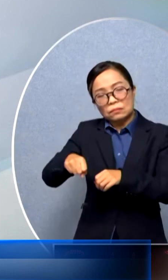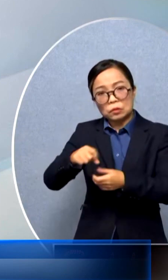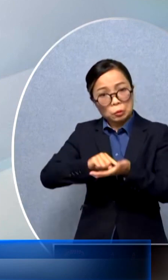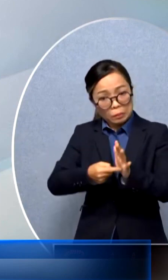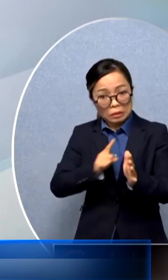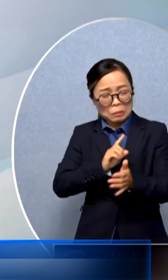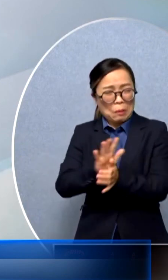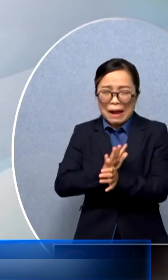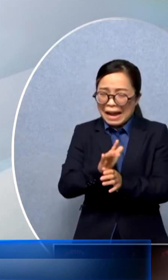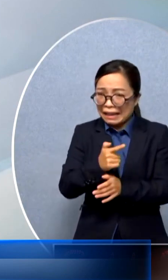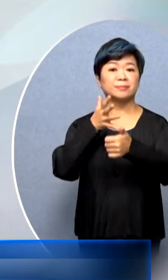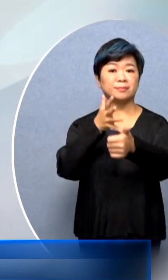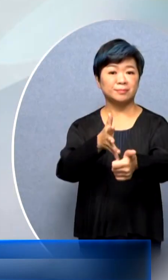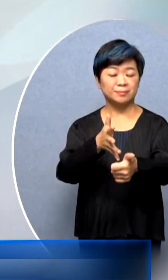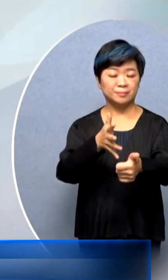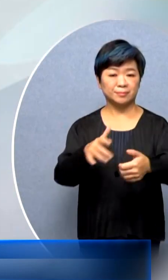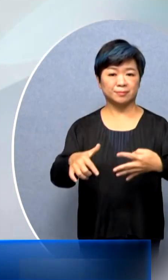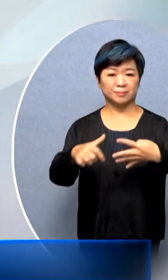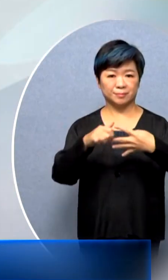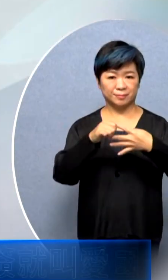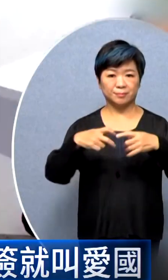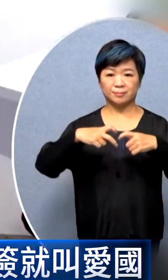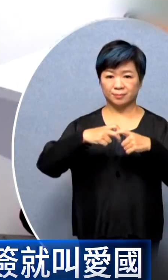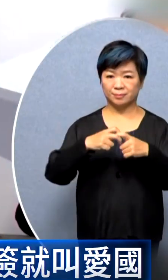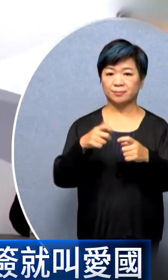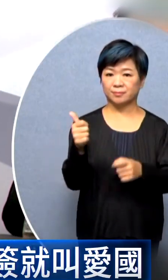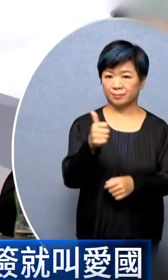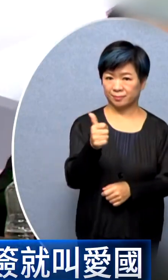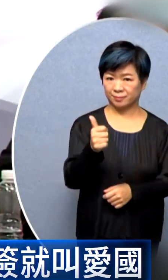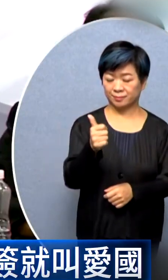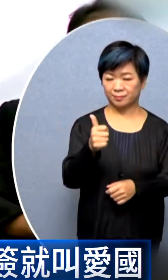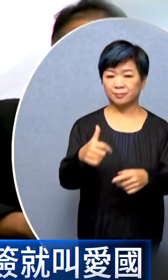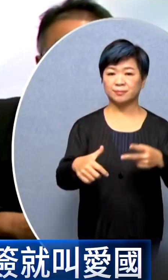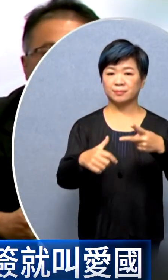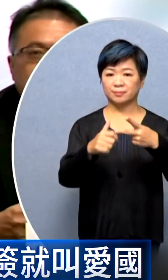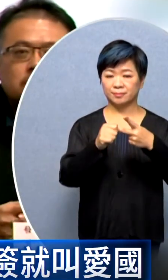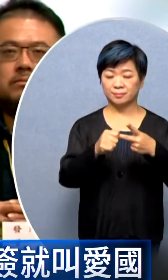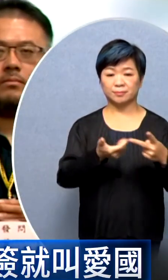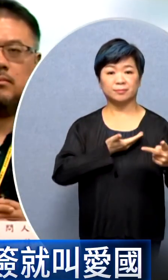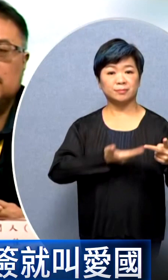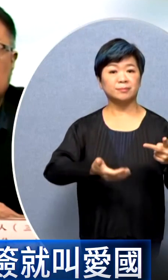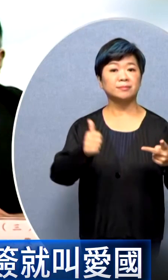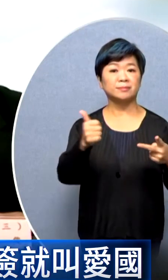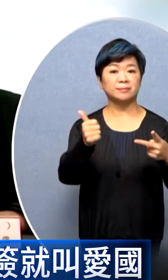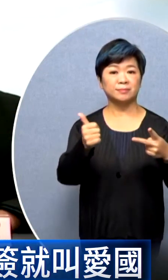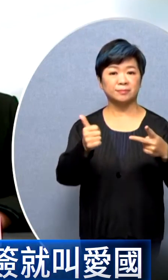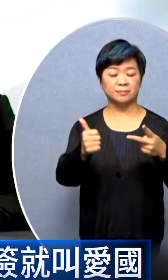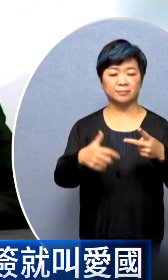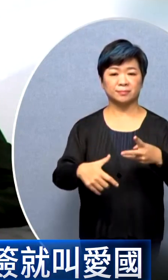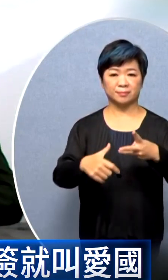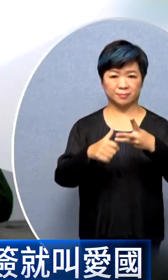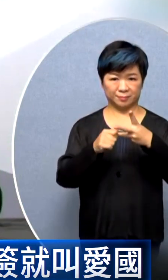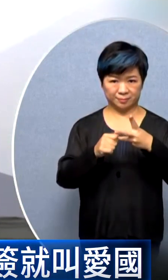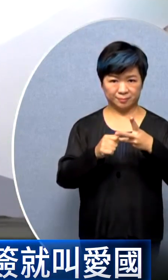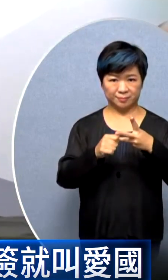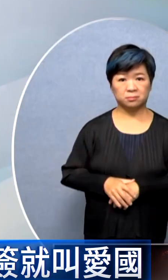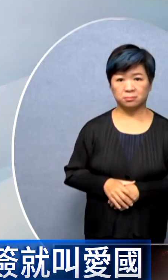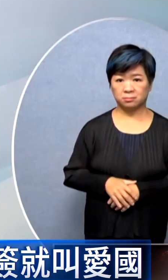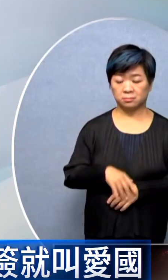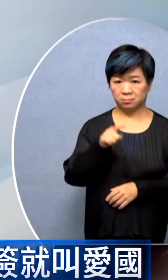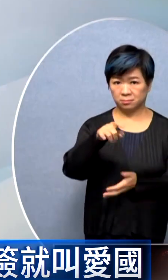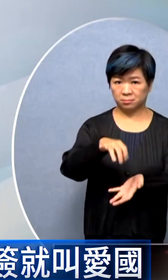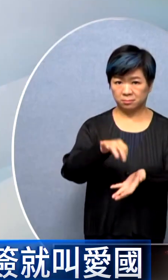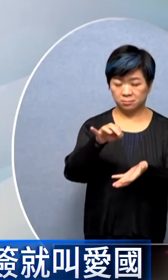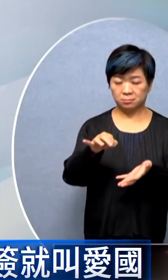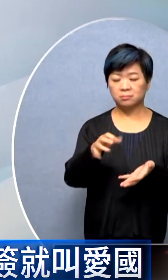很爱国。很爱人民。 不止两岸议题针锋相对，林佳龙也主动挑起战火，再呛侯冷血对待恩恩爸，